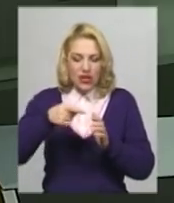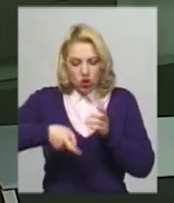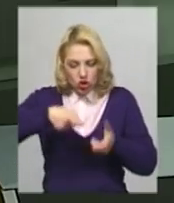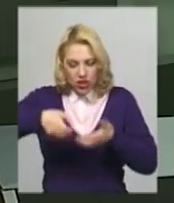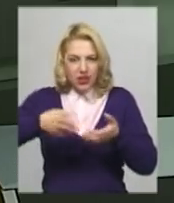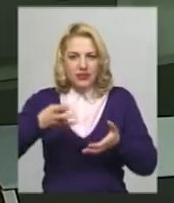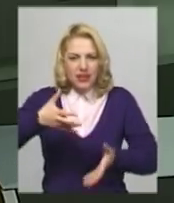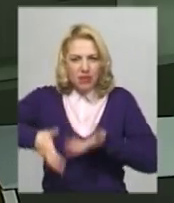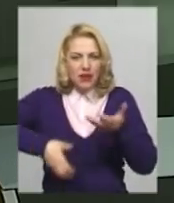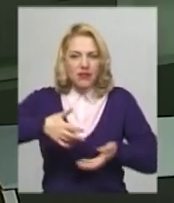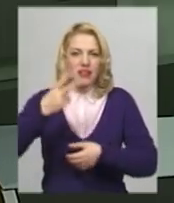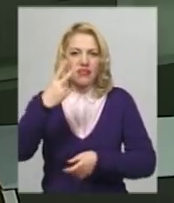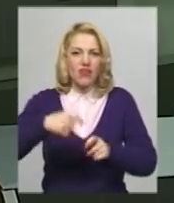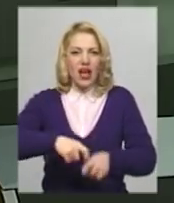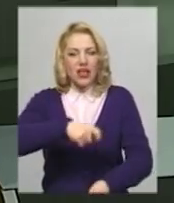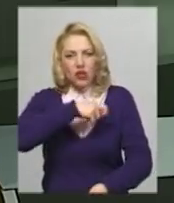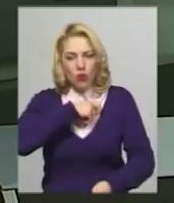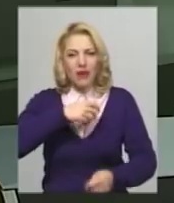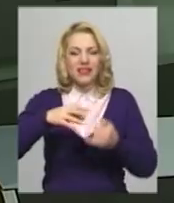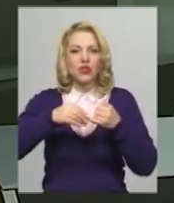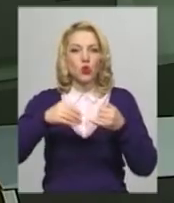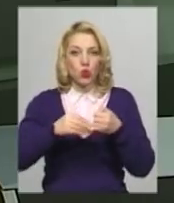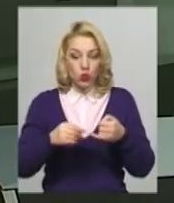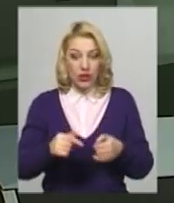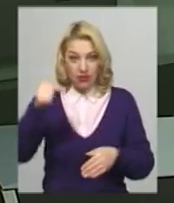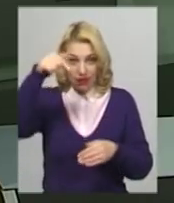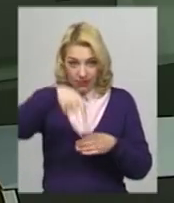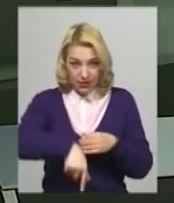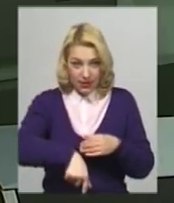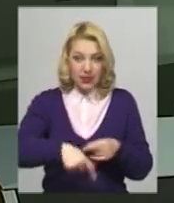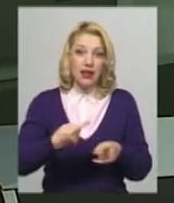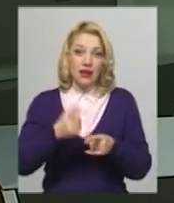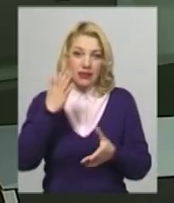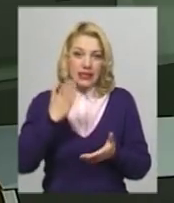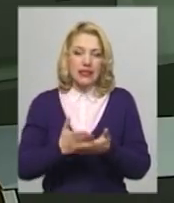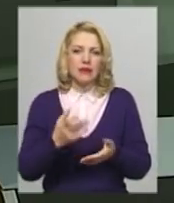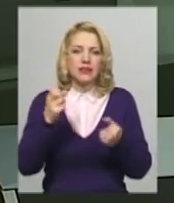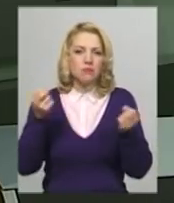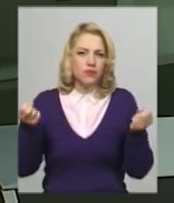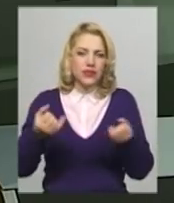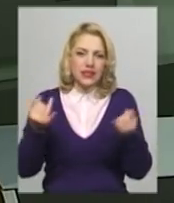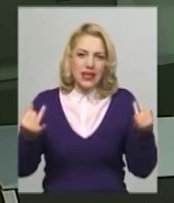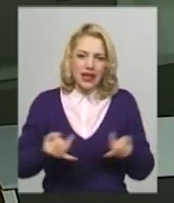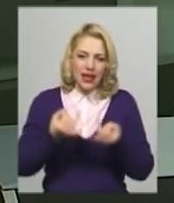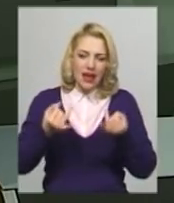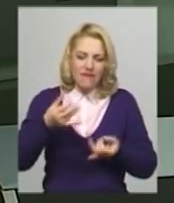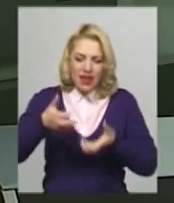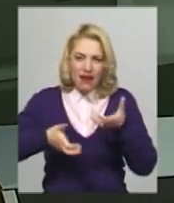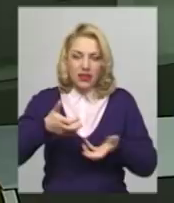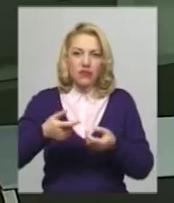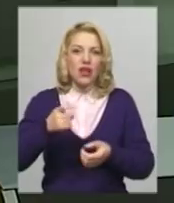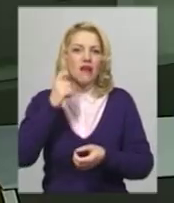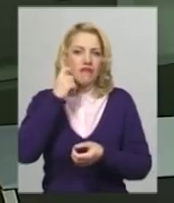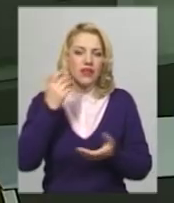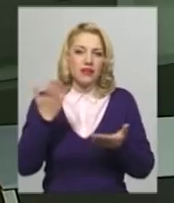2 кубометри ґрунту. Саме на дні, додає директор заповідника, археологи можуть натрапити на цікаві артефакти, вік яких сягає